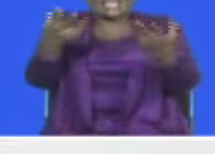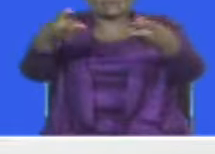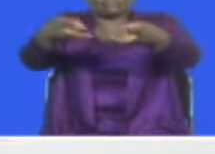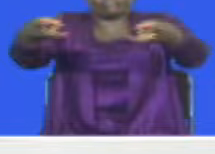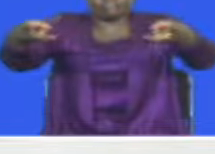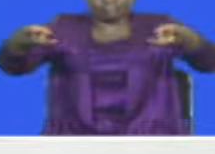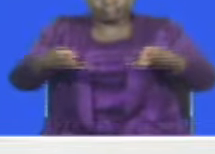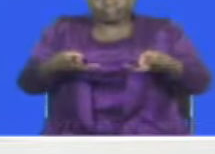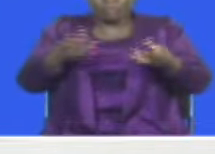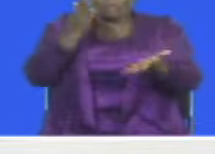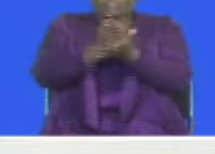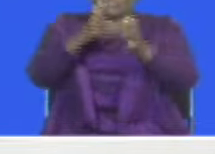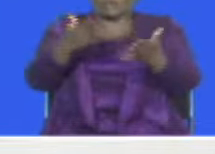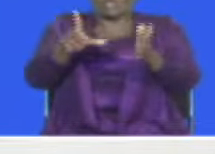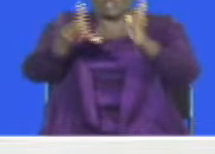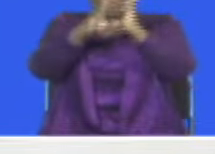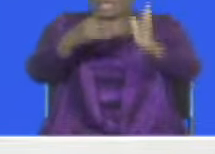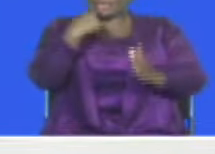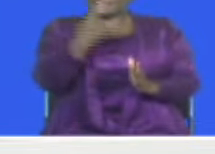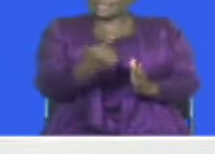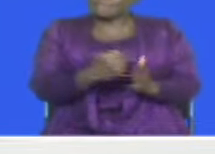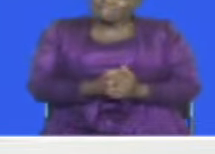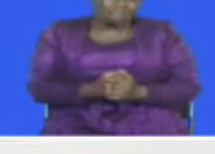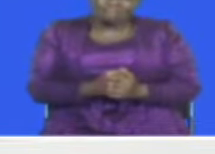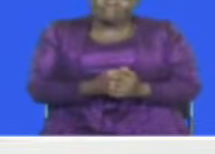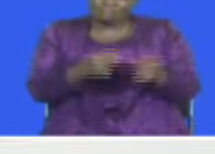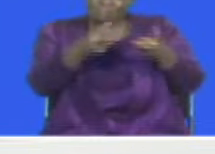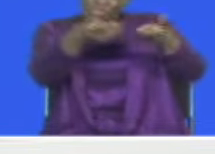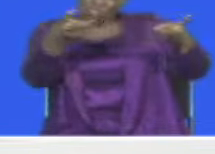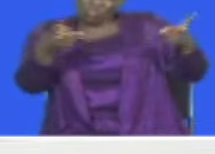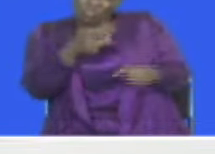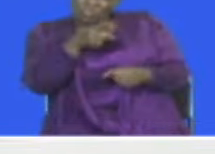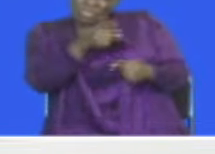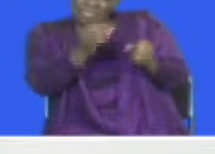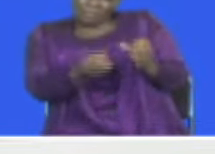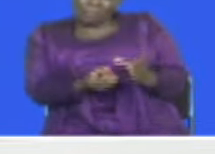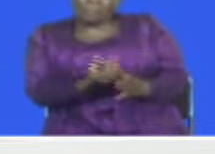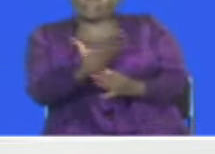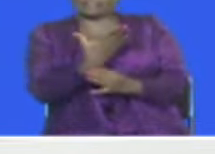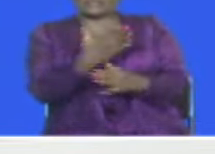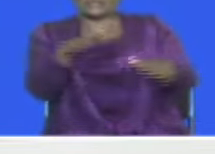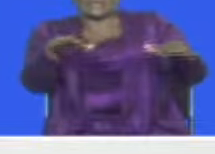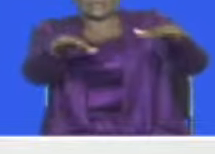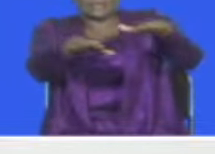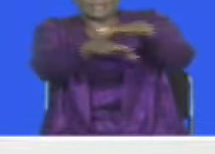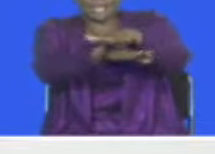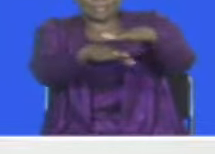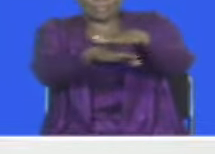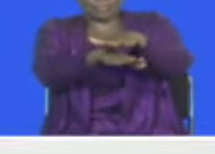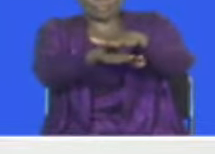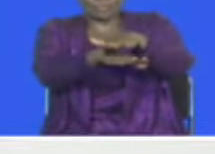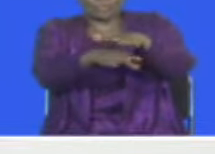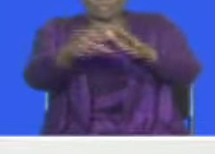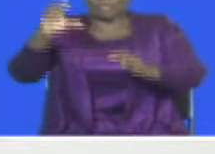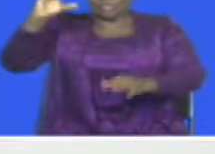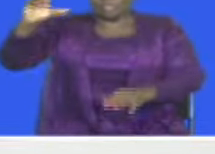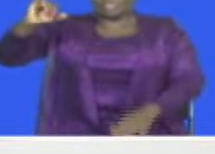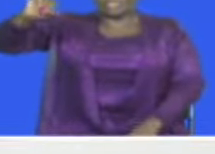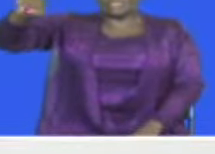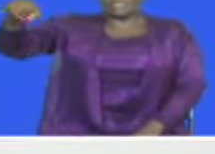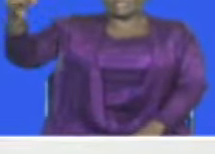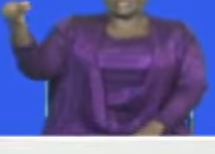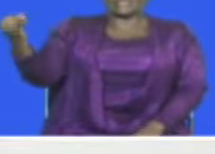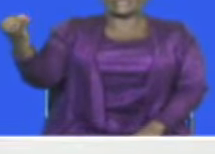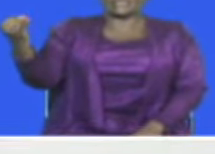hilo. Baadhi ya mawakili wakisema kwamba jopo hilo ambalo lilibuniwa na naibu jaji mkuu wa